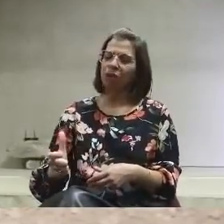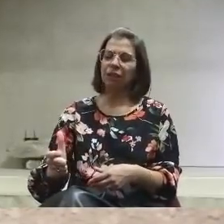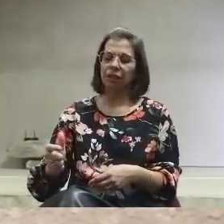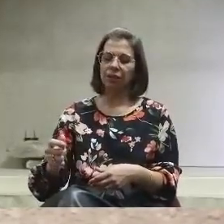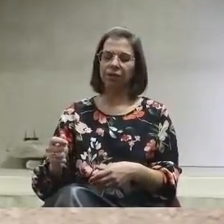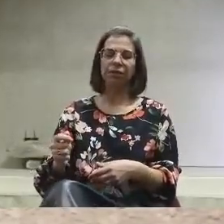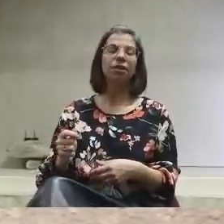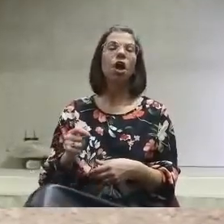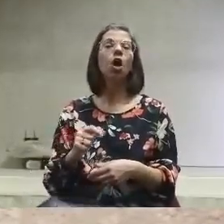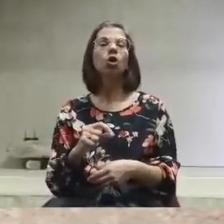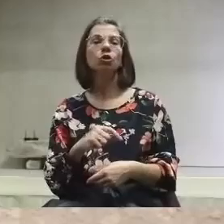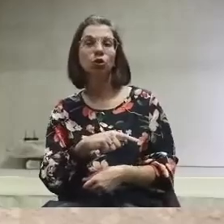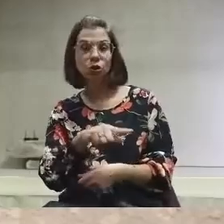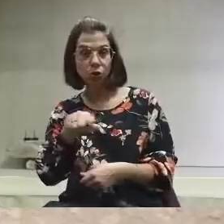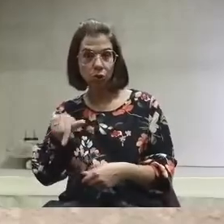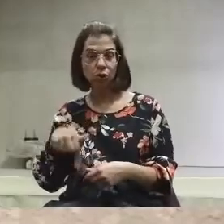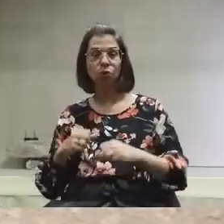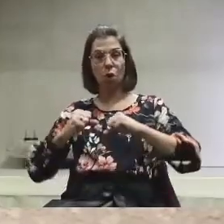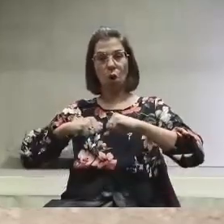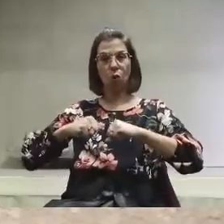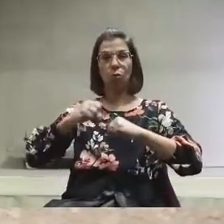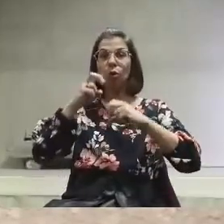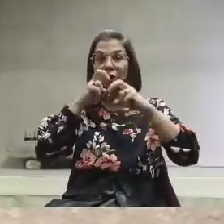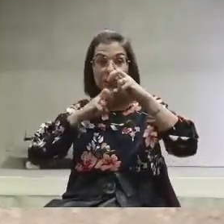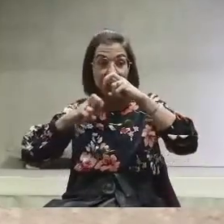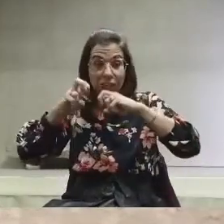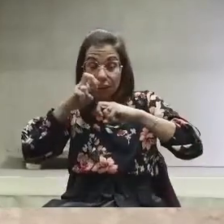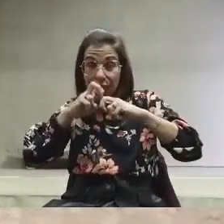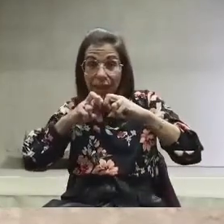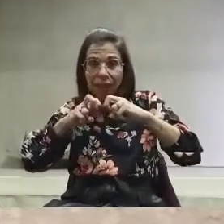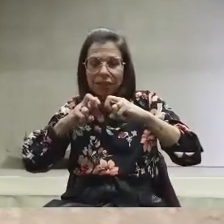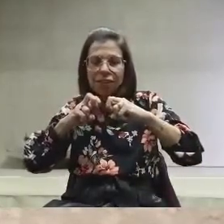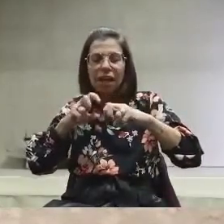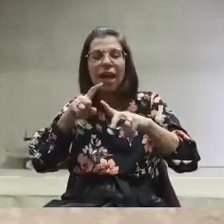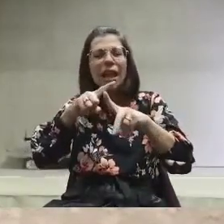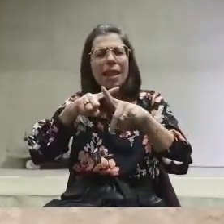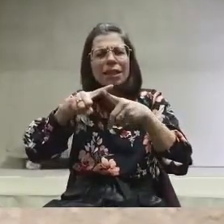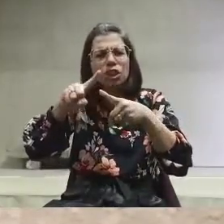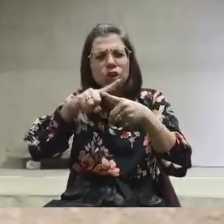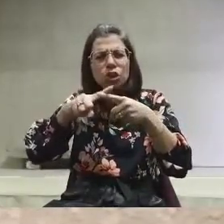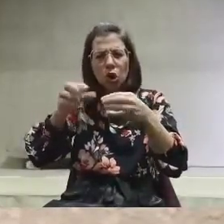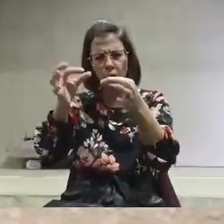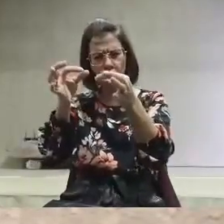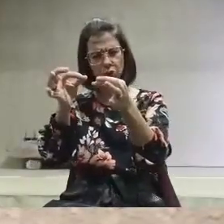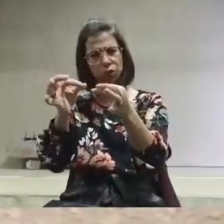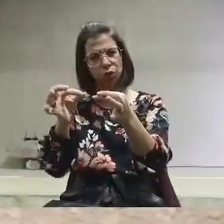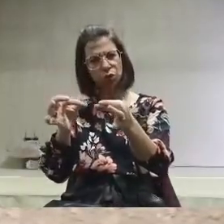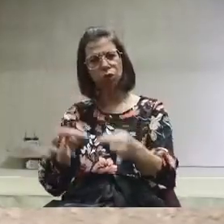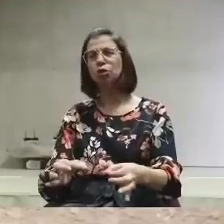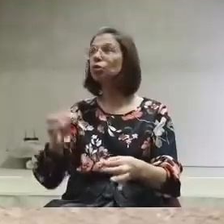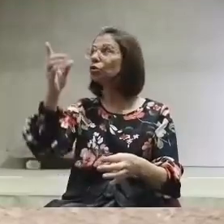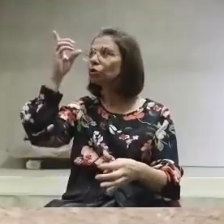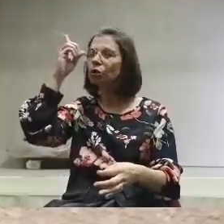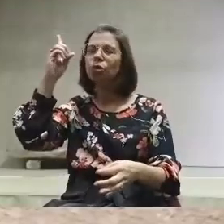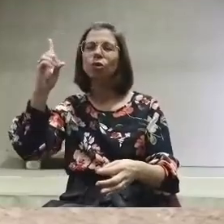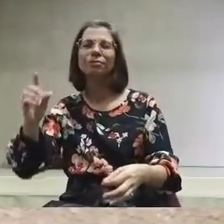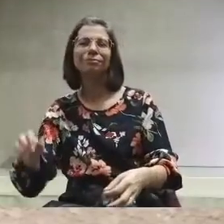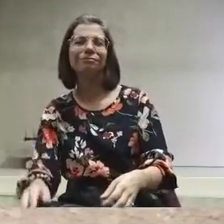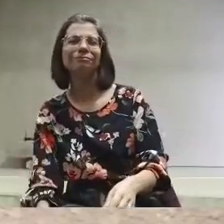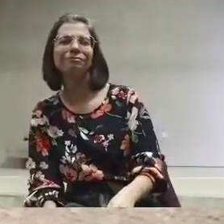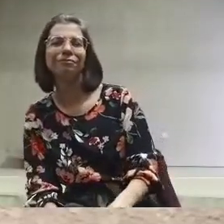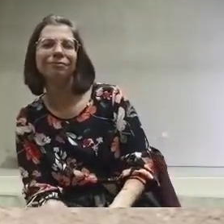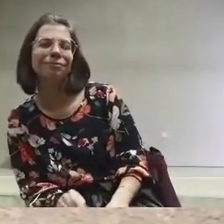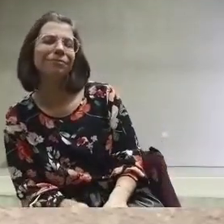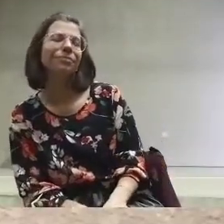lui, et marcher dans le chemin de la justice et rechercher la justice selon Dieu, ce qui est droit